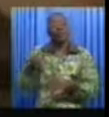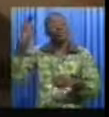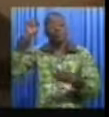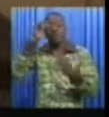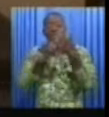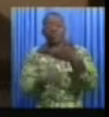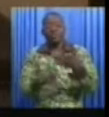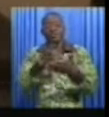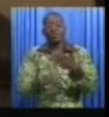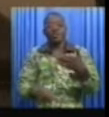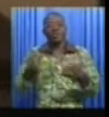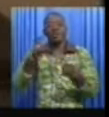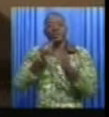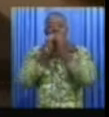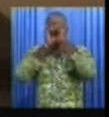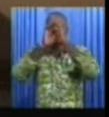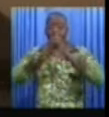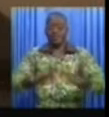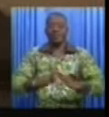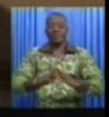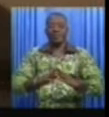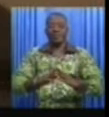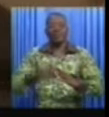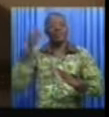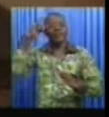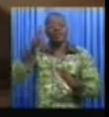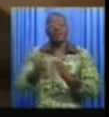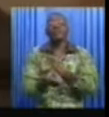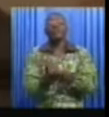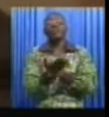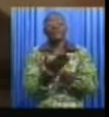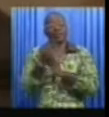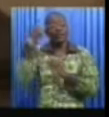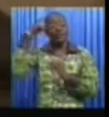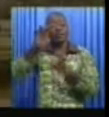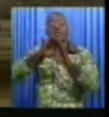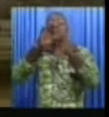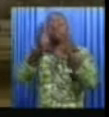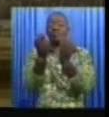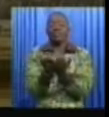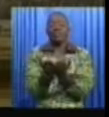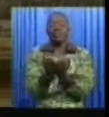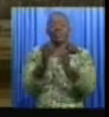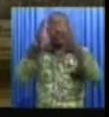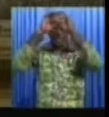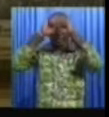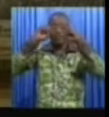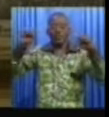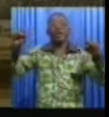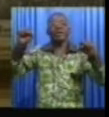paix en 1994. Au crépuscule d'un destin hors du commun, le